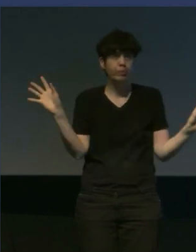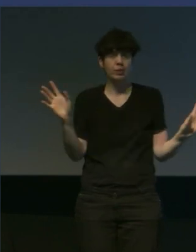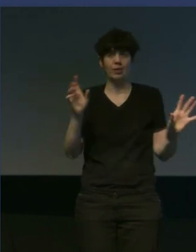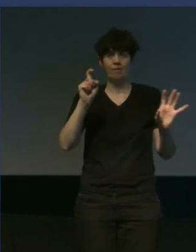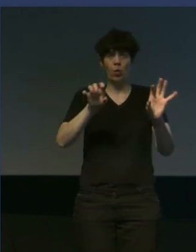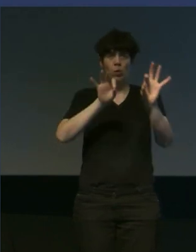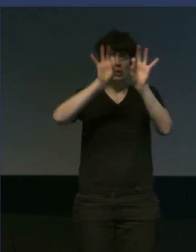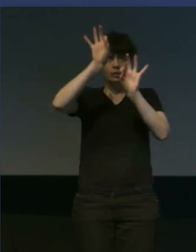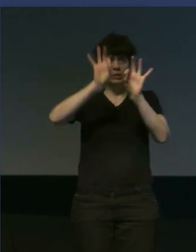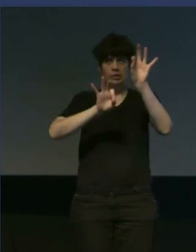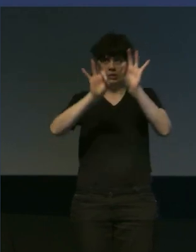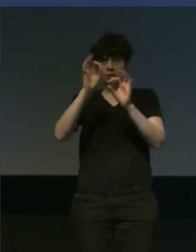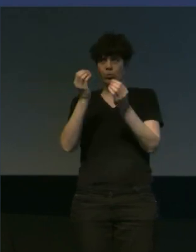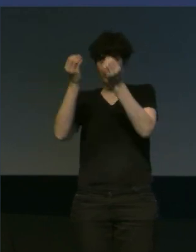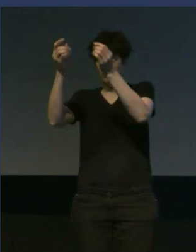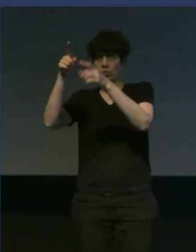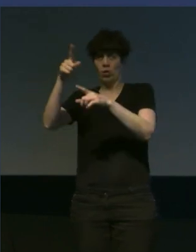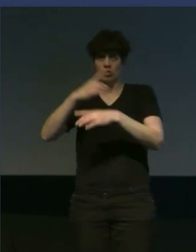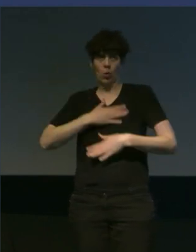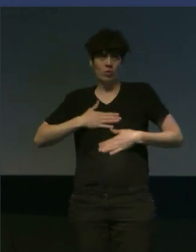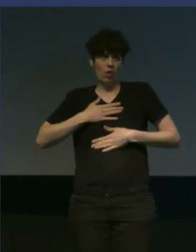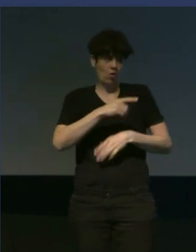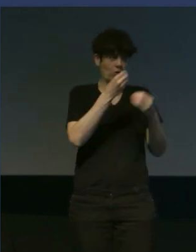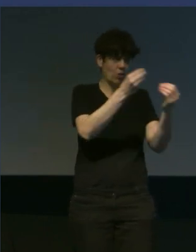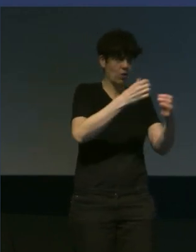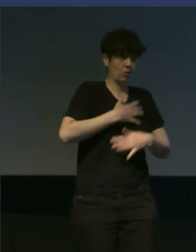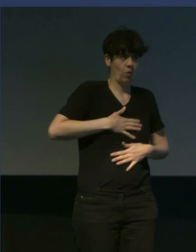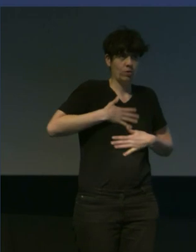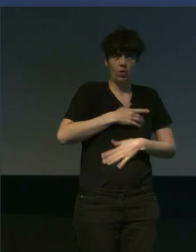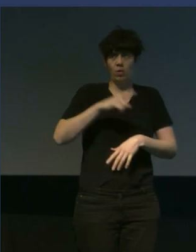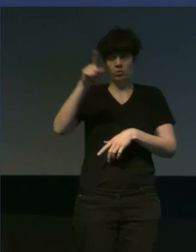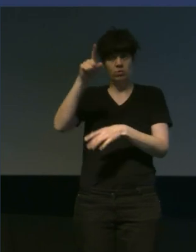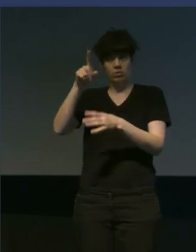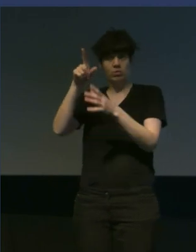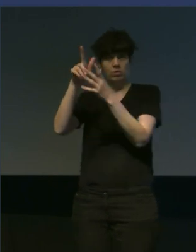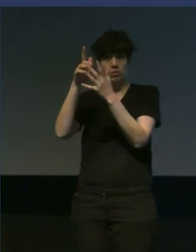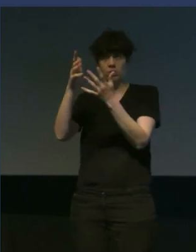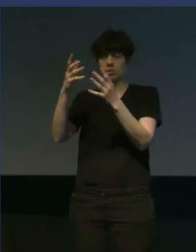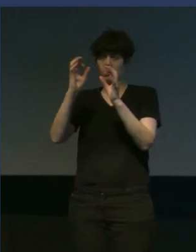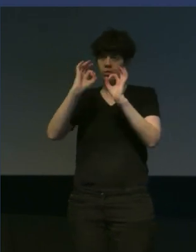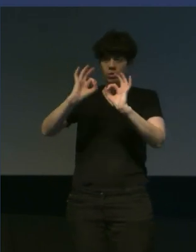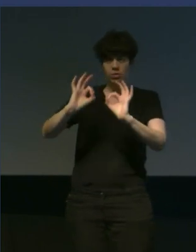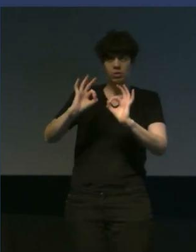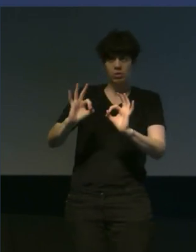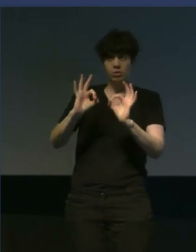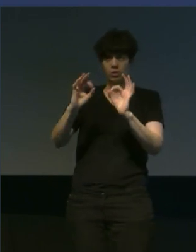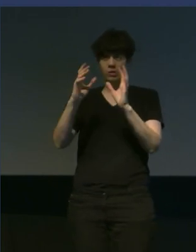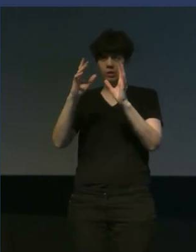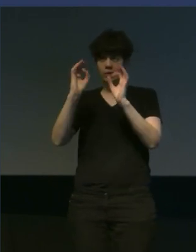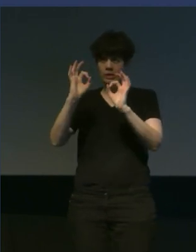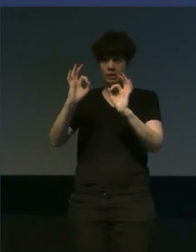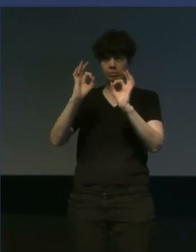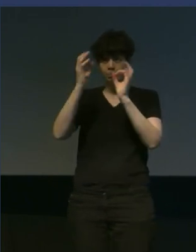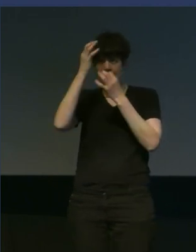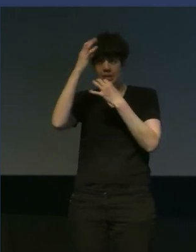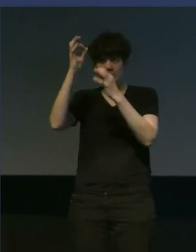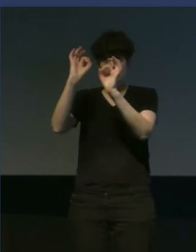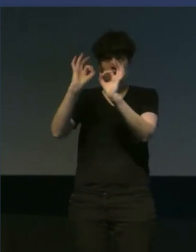curseur qui satisfasse quand même le scientifique sur la véracité de ses propos, la justesse, la rigueur, pas faire de raccourcis, justement,